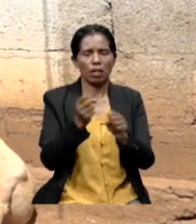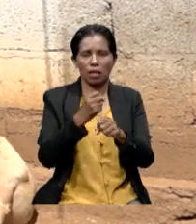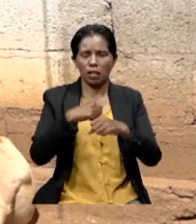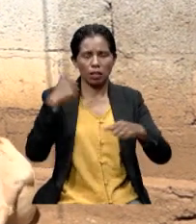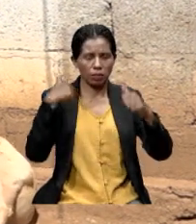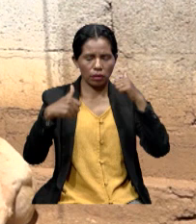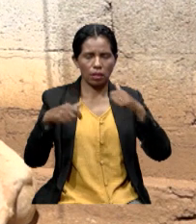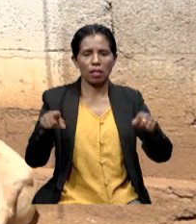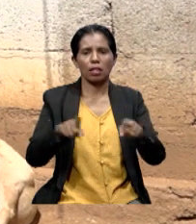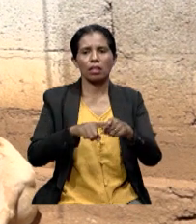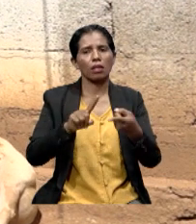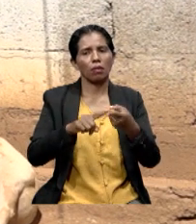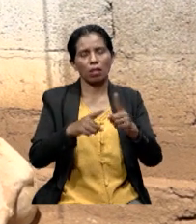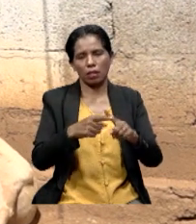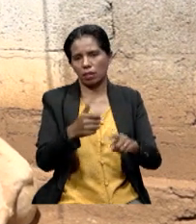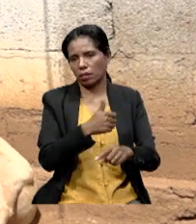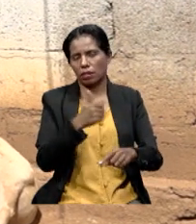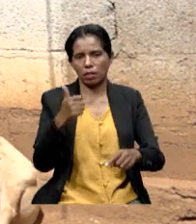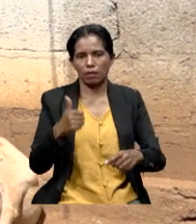honya kolegas siraselo.